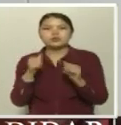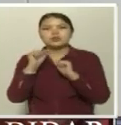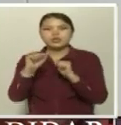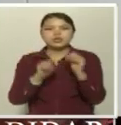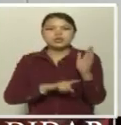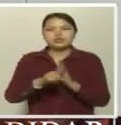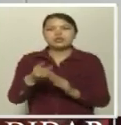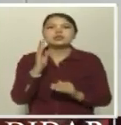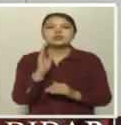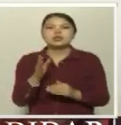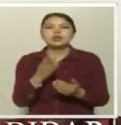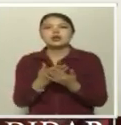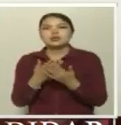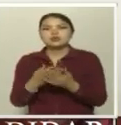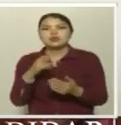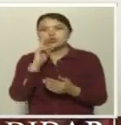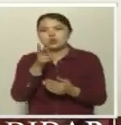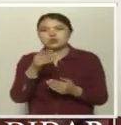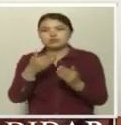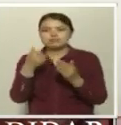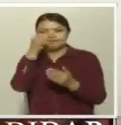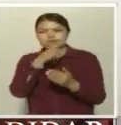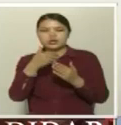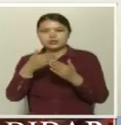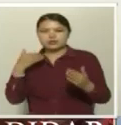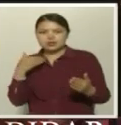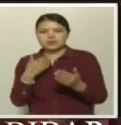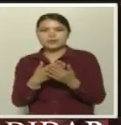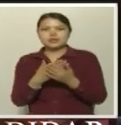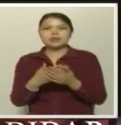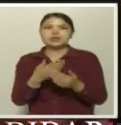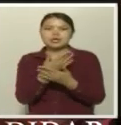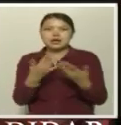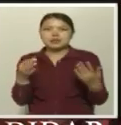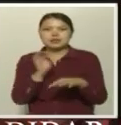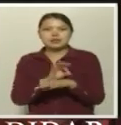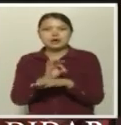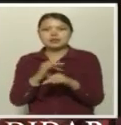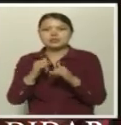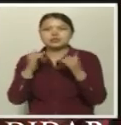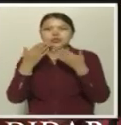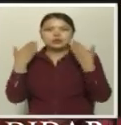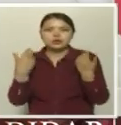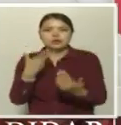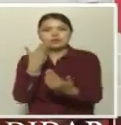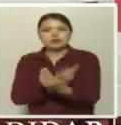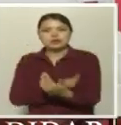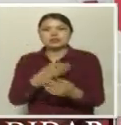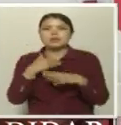жүзеге асып келеді. Айта кетейік, соңғы 3 жылда өңірде қызылша ауру тіркелмеген, дәрігерлер бұған азаматтарды вакциналау себеп